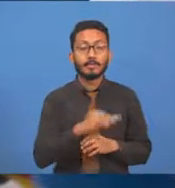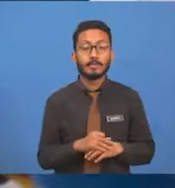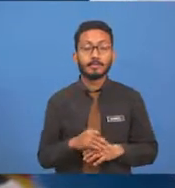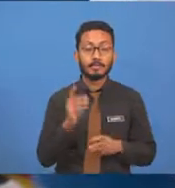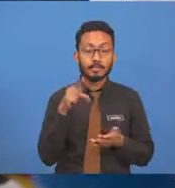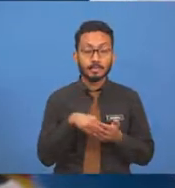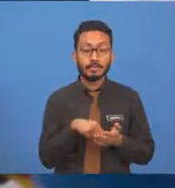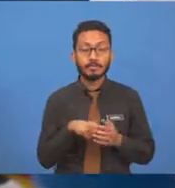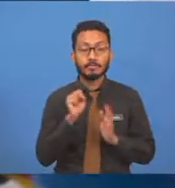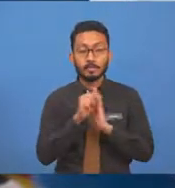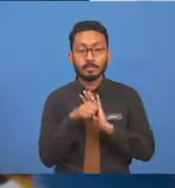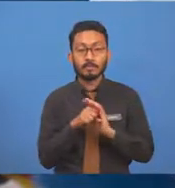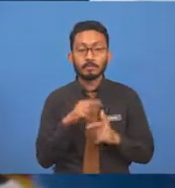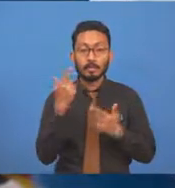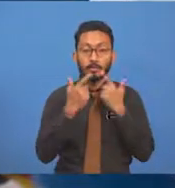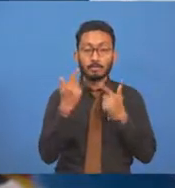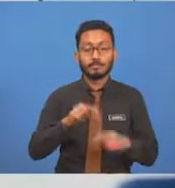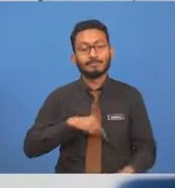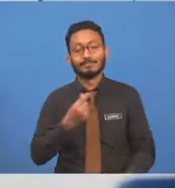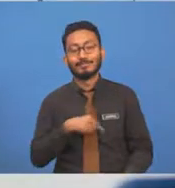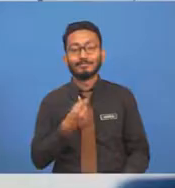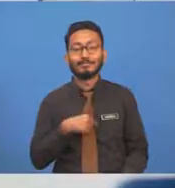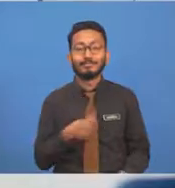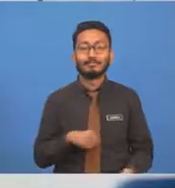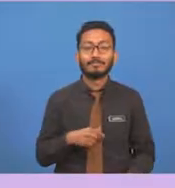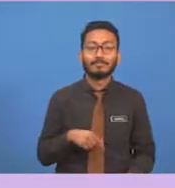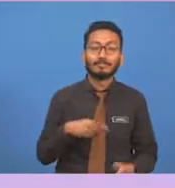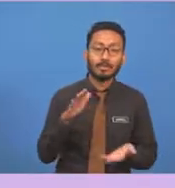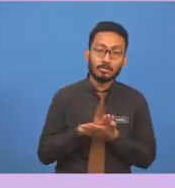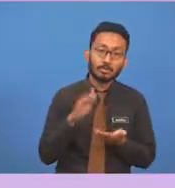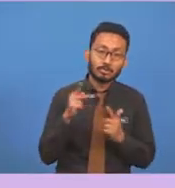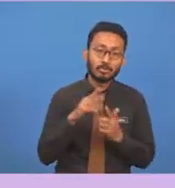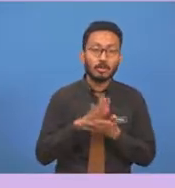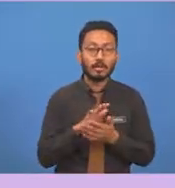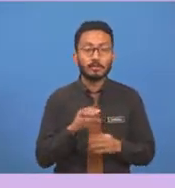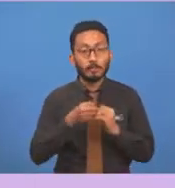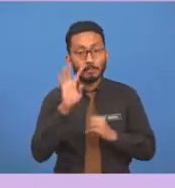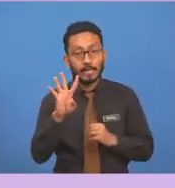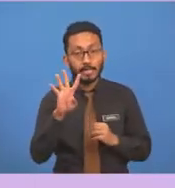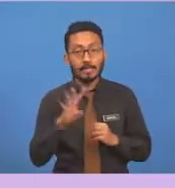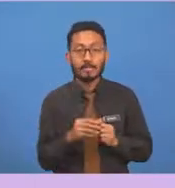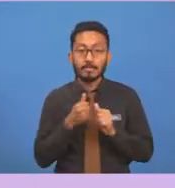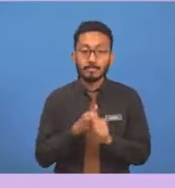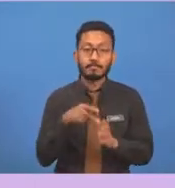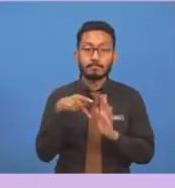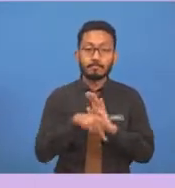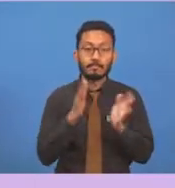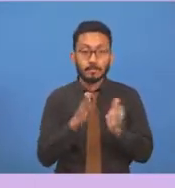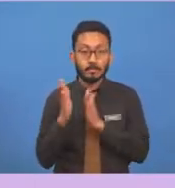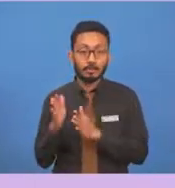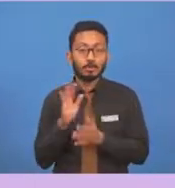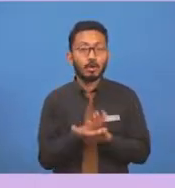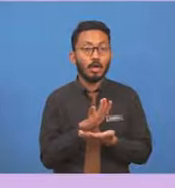gembira dan seronok dengan sekolah kita. Cara keempat, mematuhi peraturan sekolah.